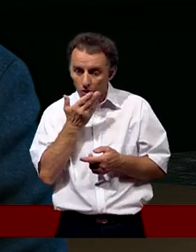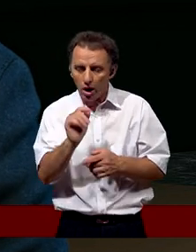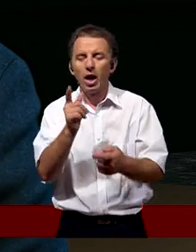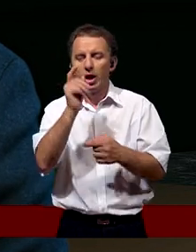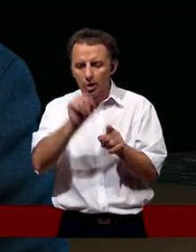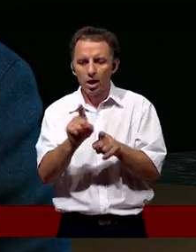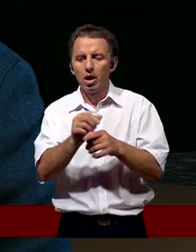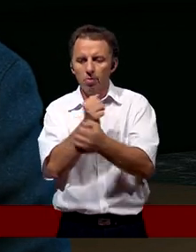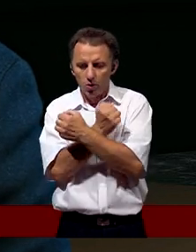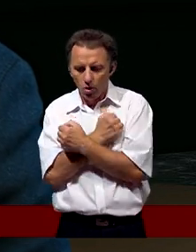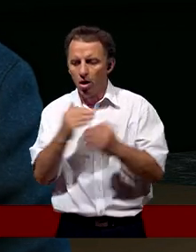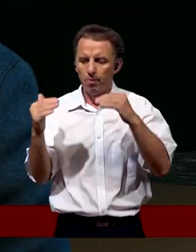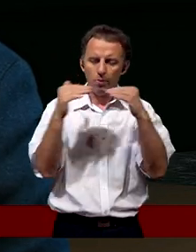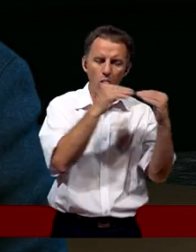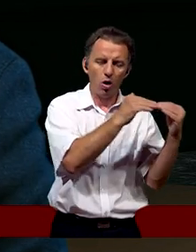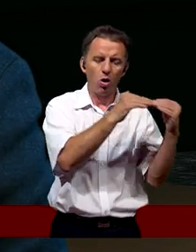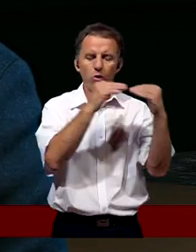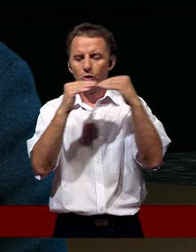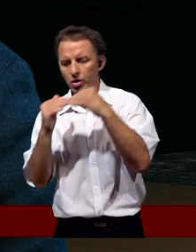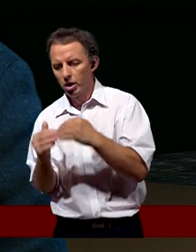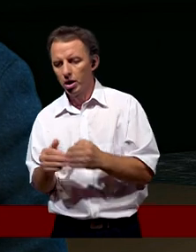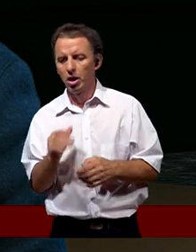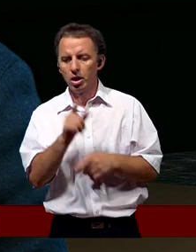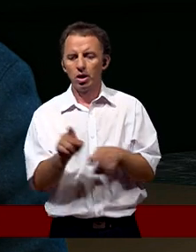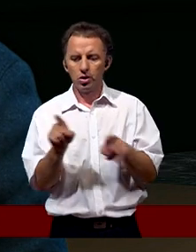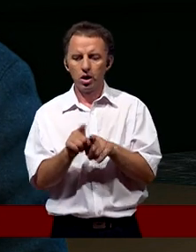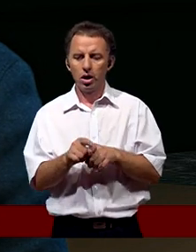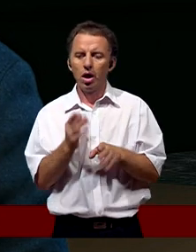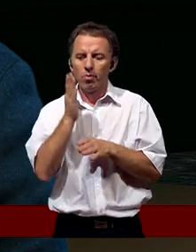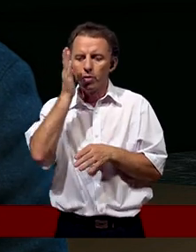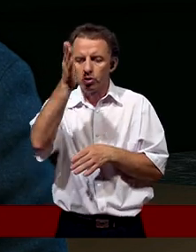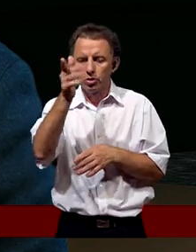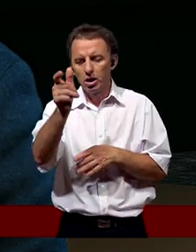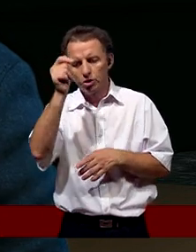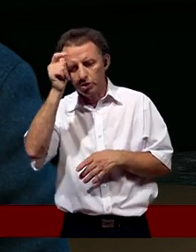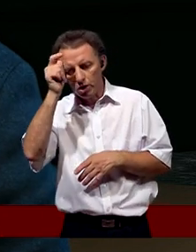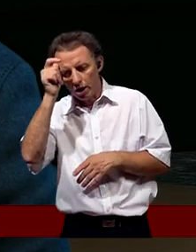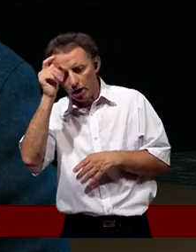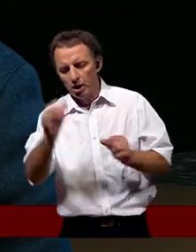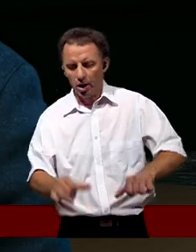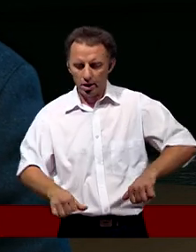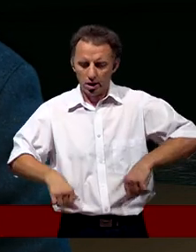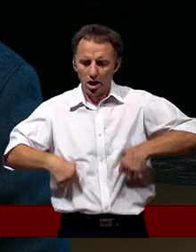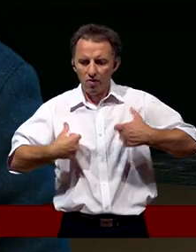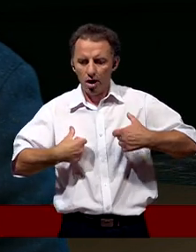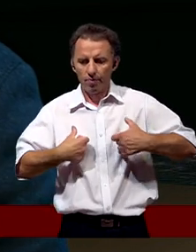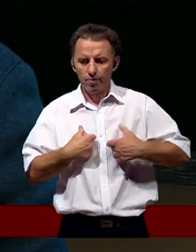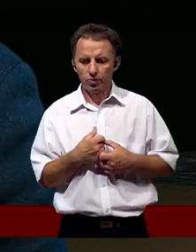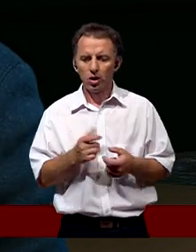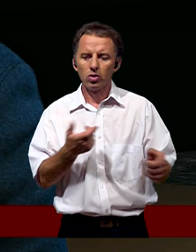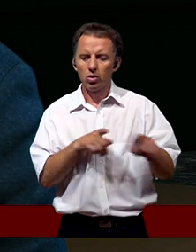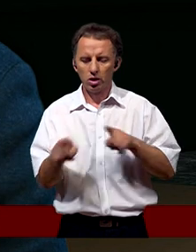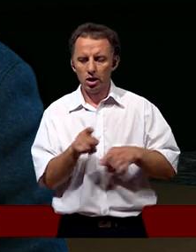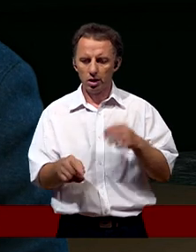miłością. I teraz takie porównanie. Moglibyśmy powiedzieć, że Lucyfer, czy też ten późniejszy szatan, jest gniewem. Co